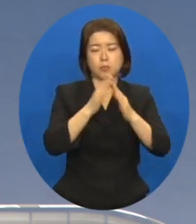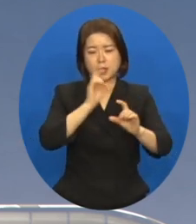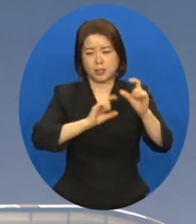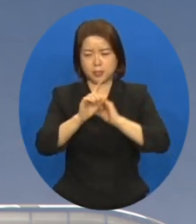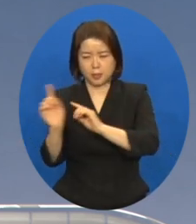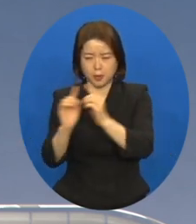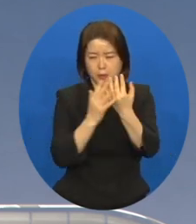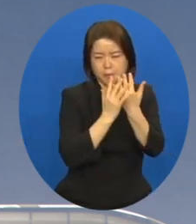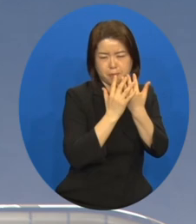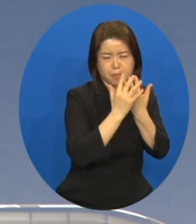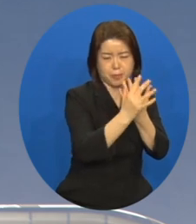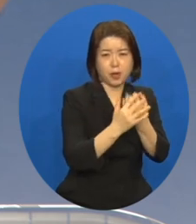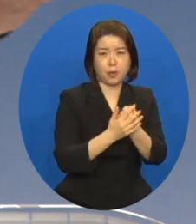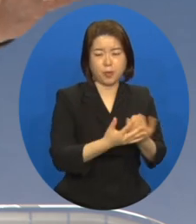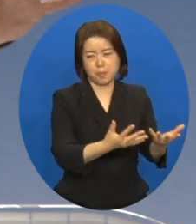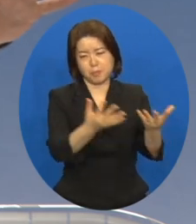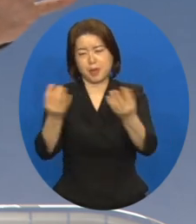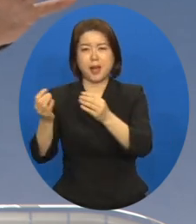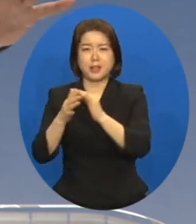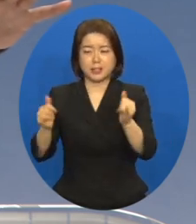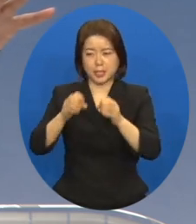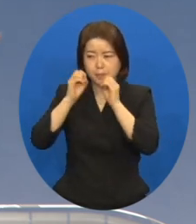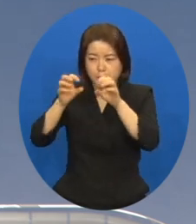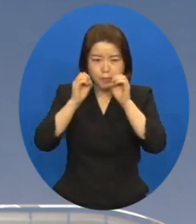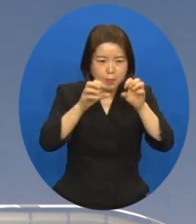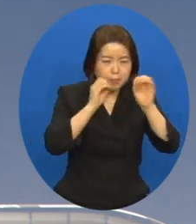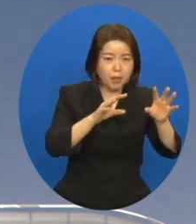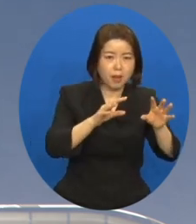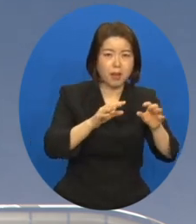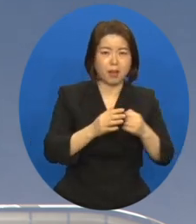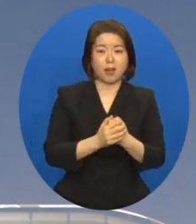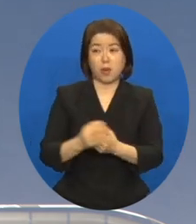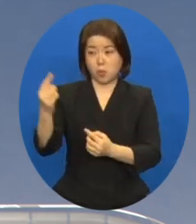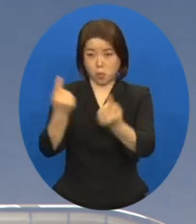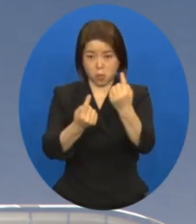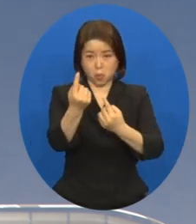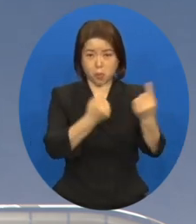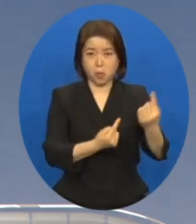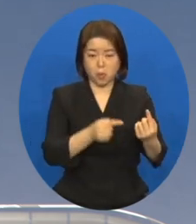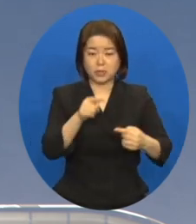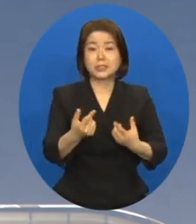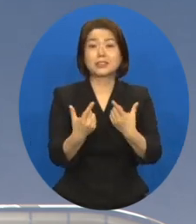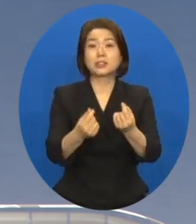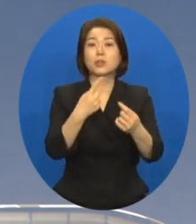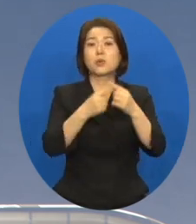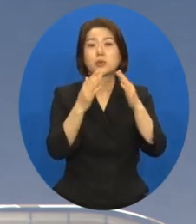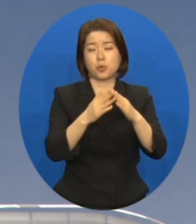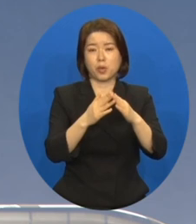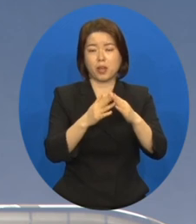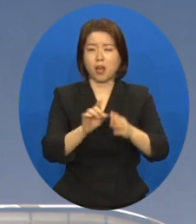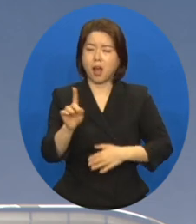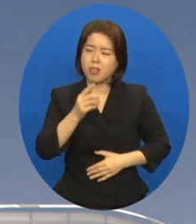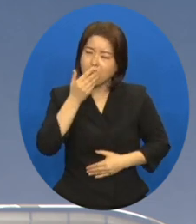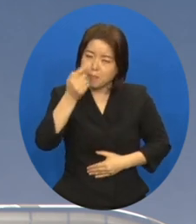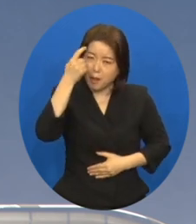되고 수많은 사람들이 전도되고 그랬던 교회였어요. 그게